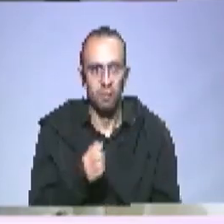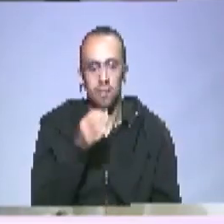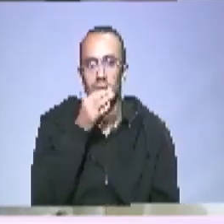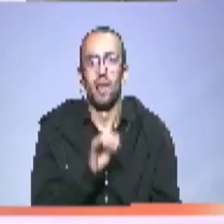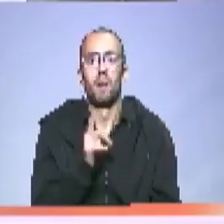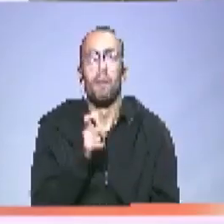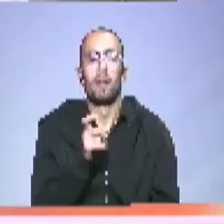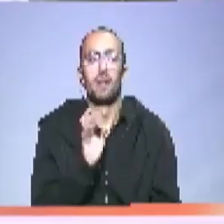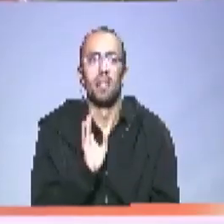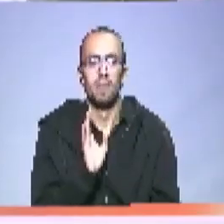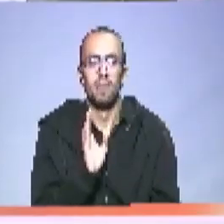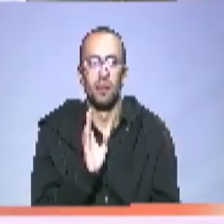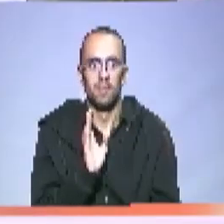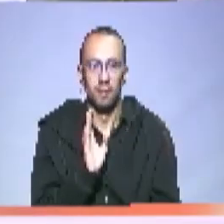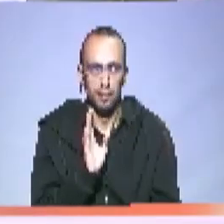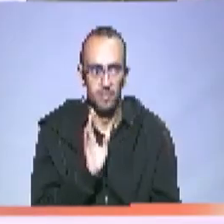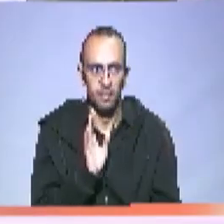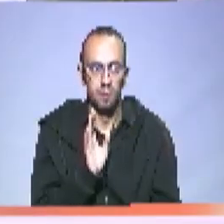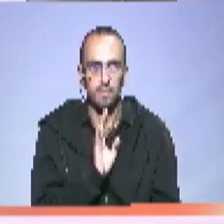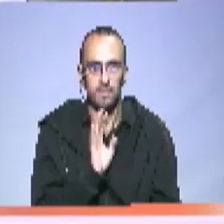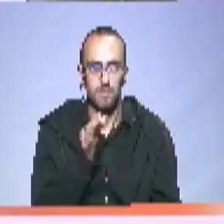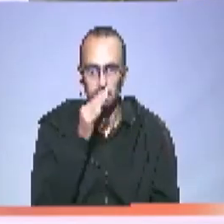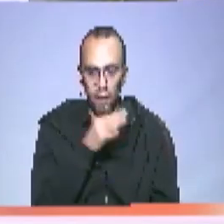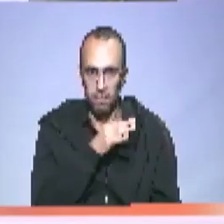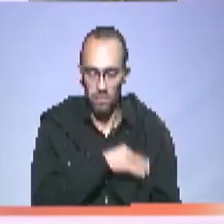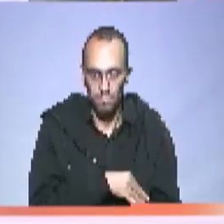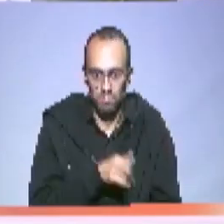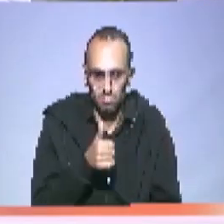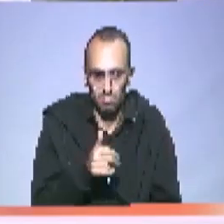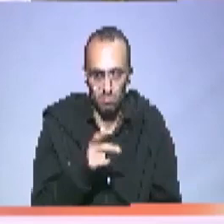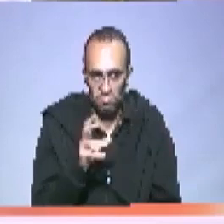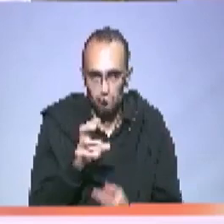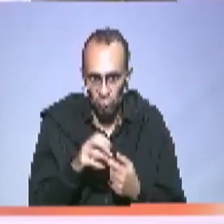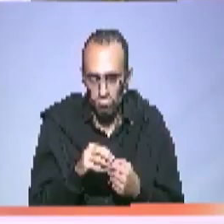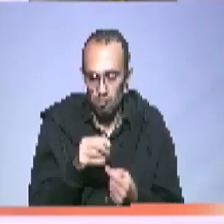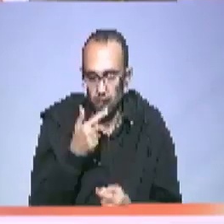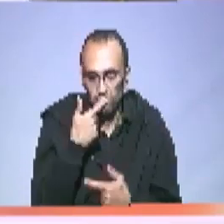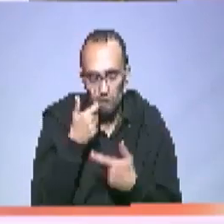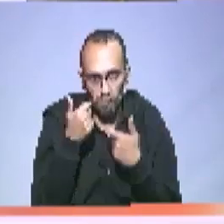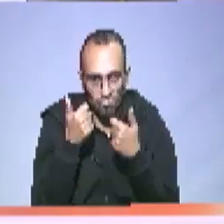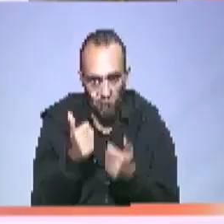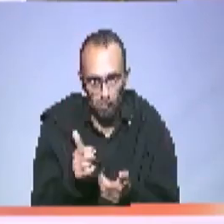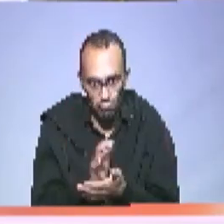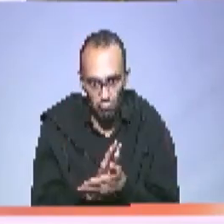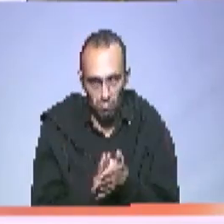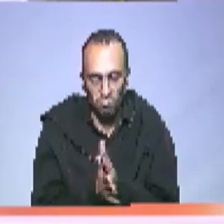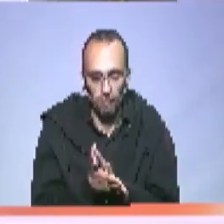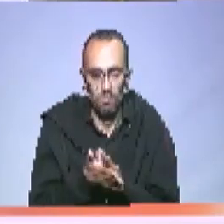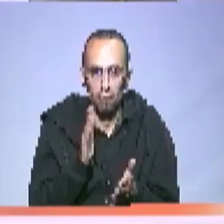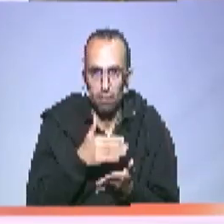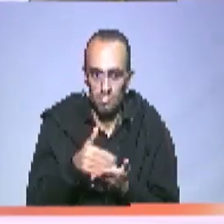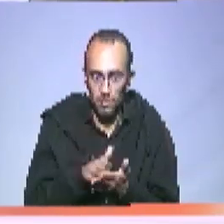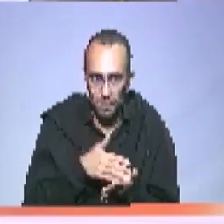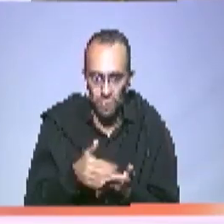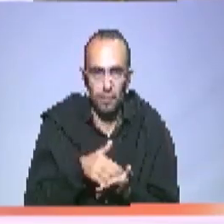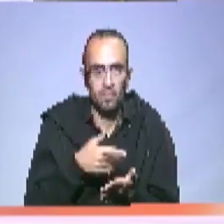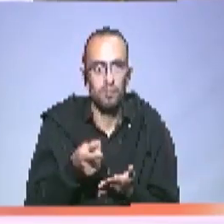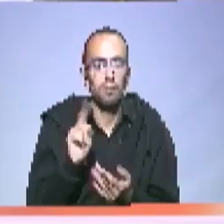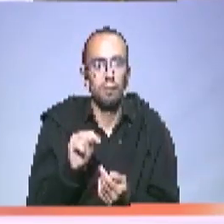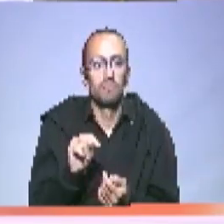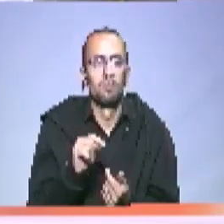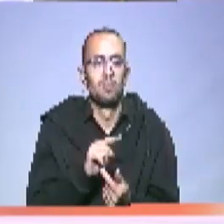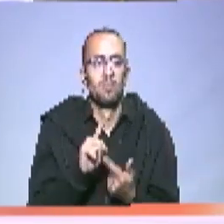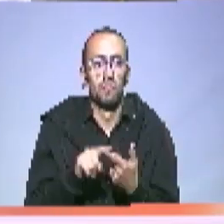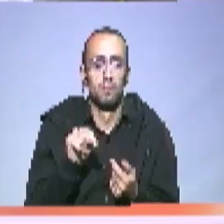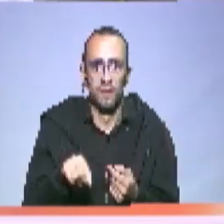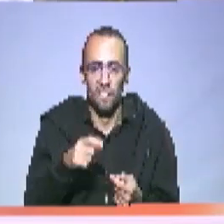الجمبري بالظبط، ومشينا بيها خدنا فايده المشروم بطريقه مختلفه غير الطرق اللي احنا متعودين عليها.